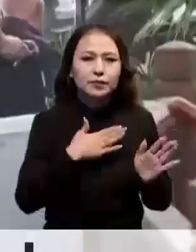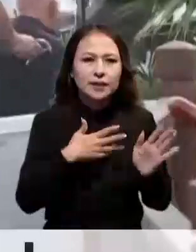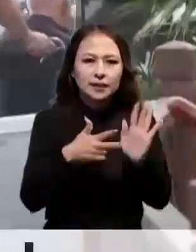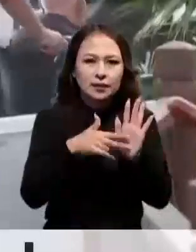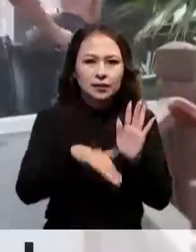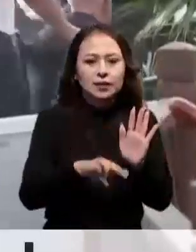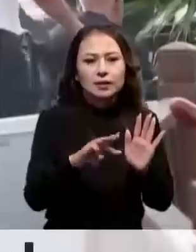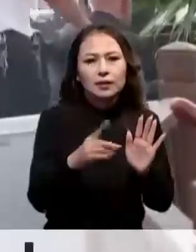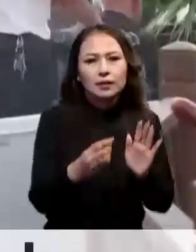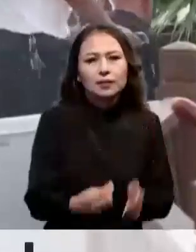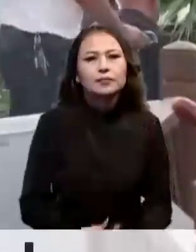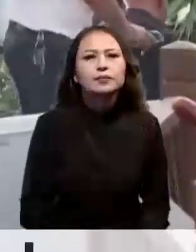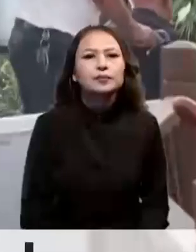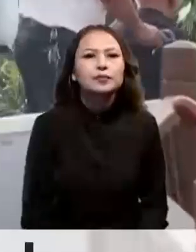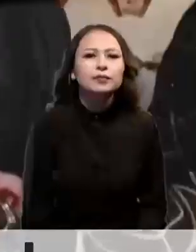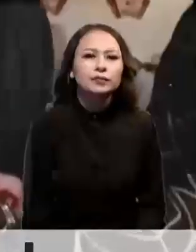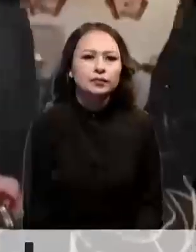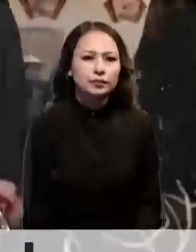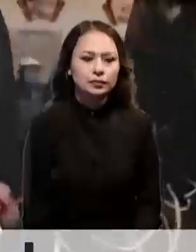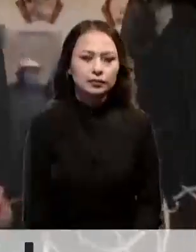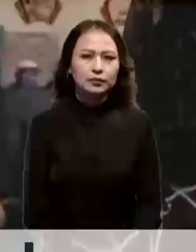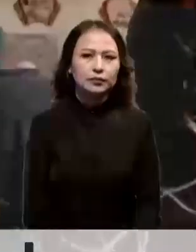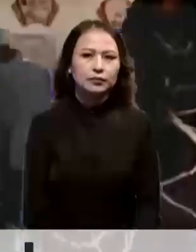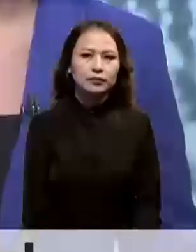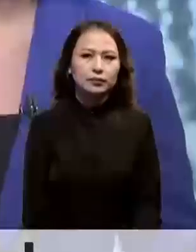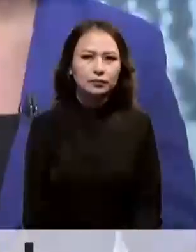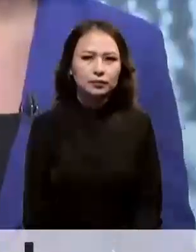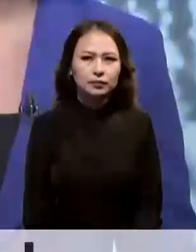ақшамен 800 мың теңге шамасында.